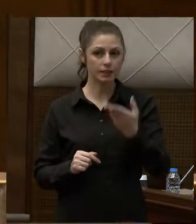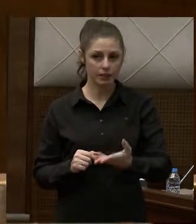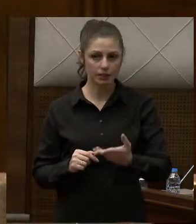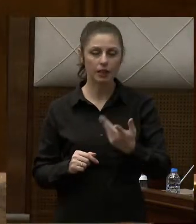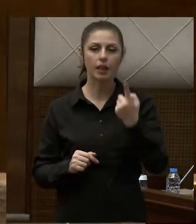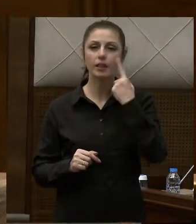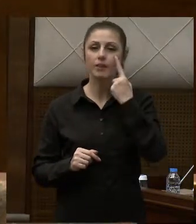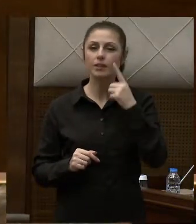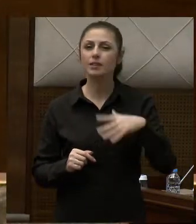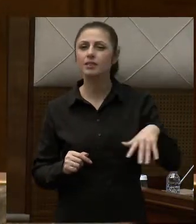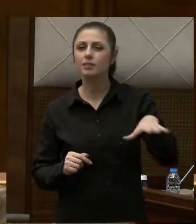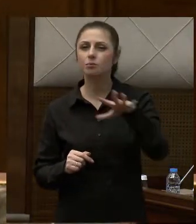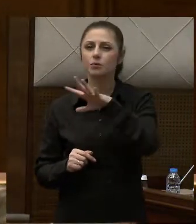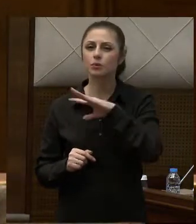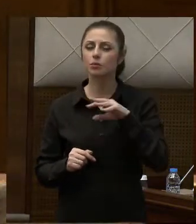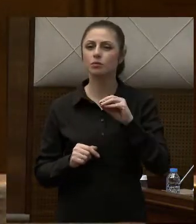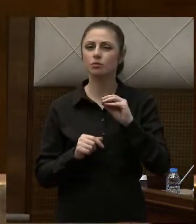devletimizin bütün unsurları,